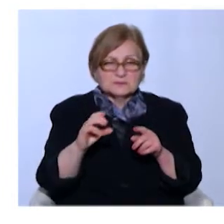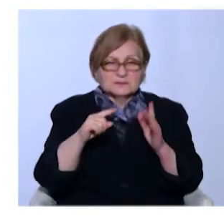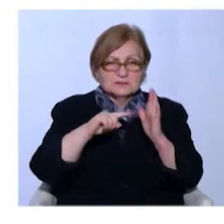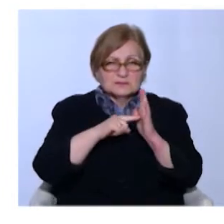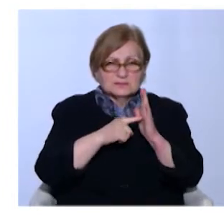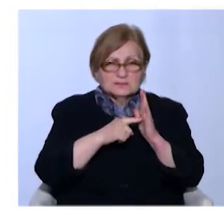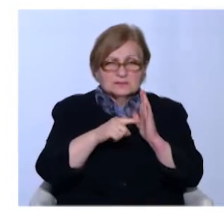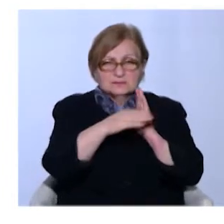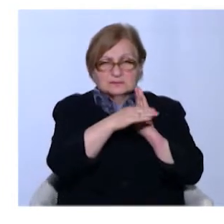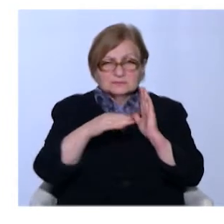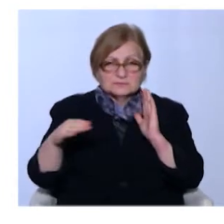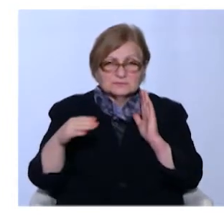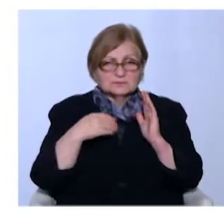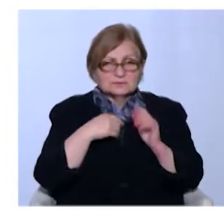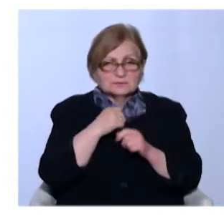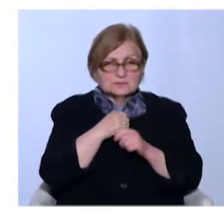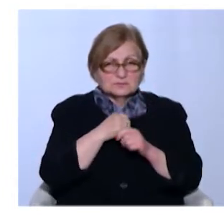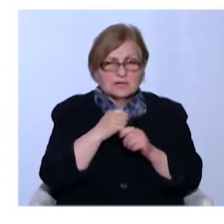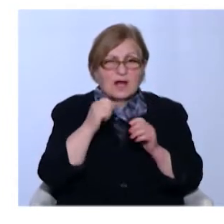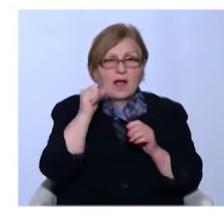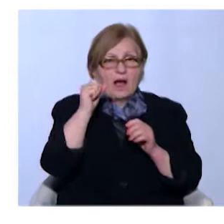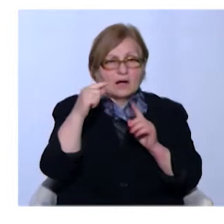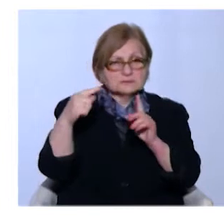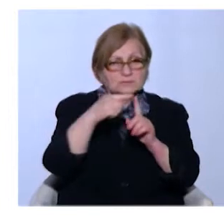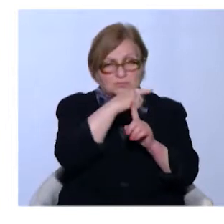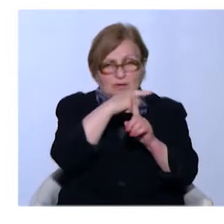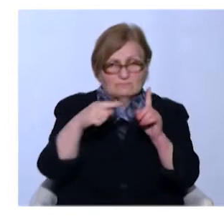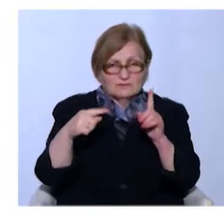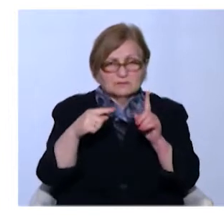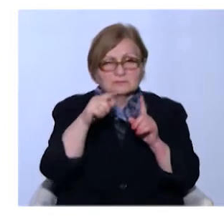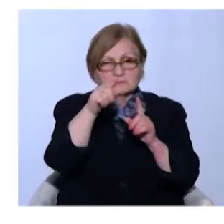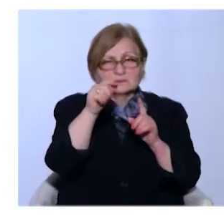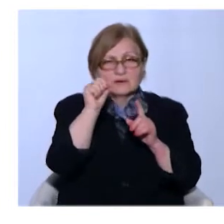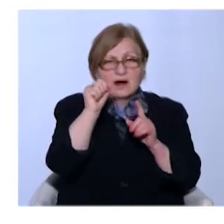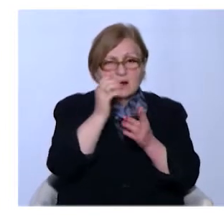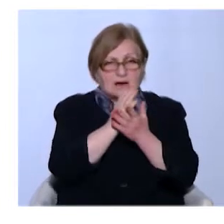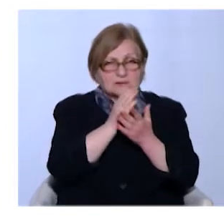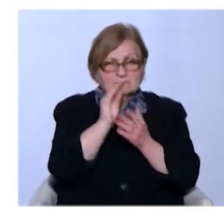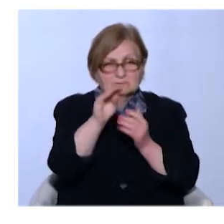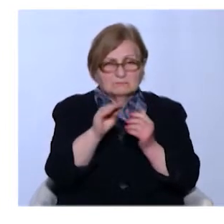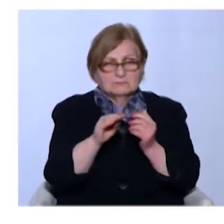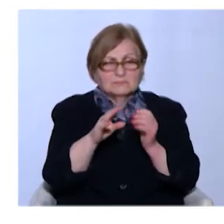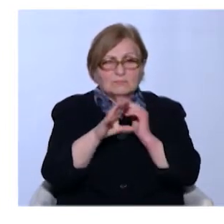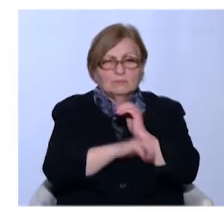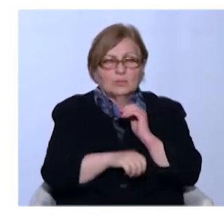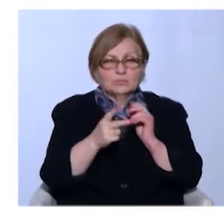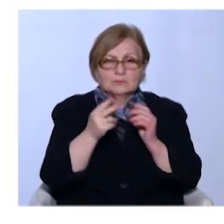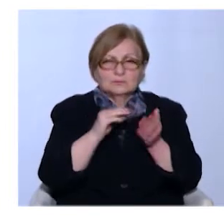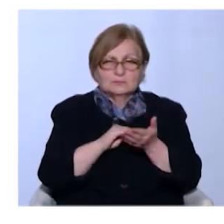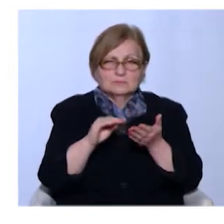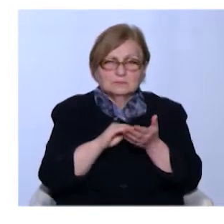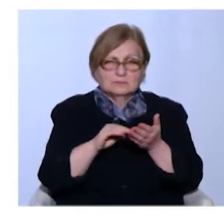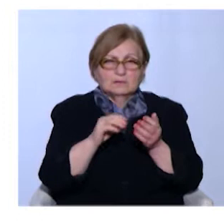წფის პარალელური წფე უნდა შევქნათ აწერტილზე გამავალი, რომელიც 100 არის აღნიშნული ნახაზზე და ბოლოს უნდა დავწეროთ